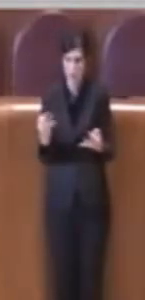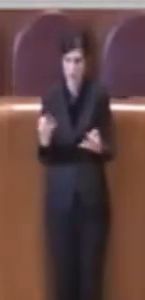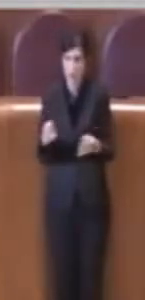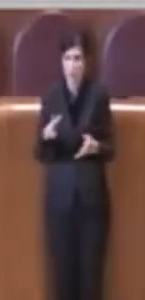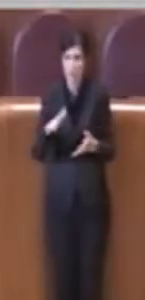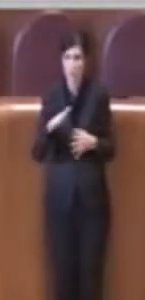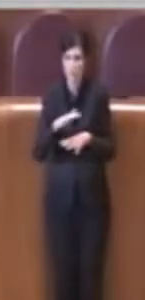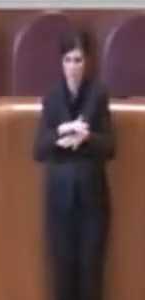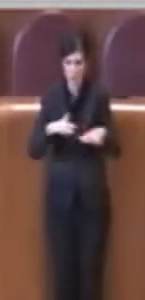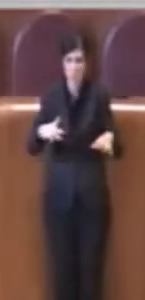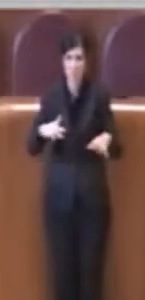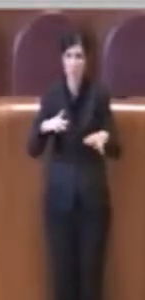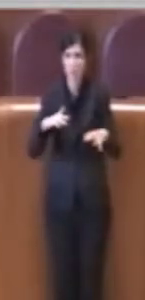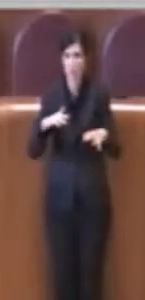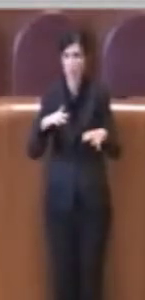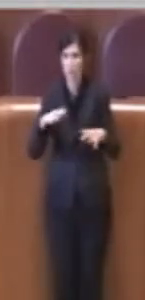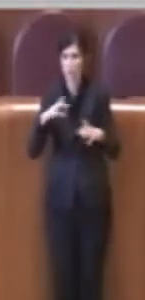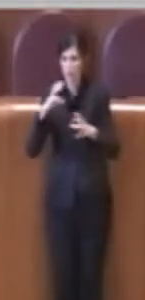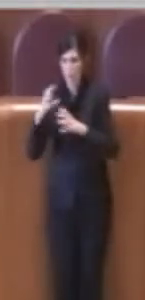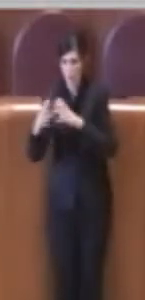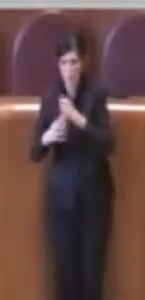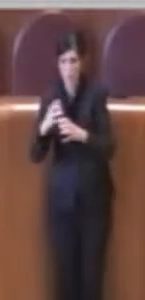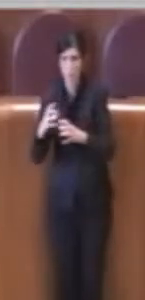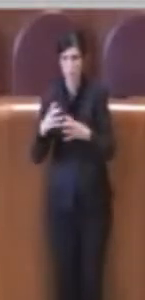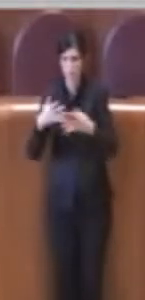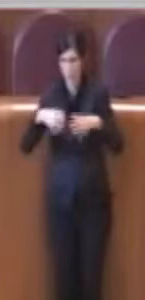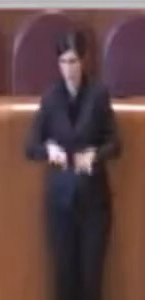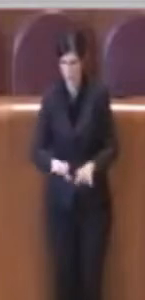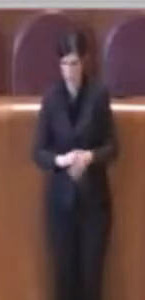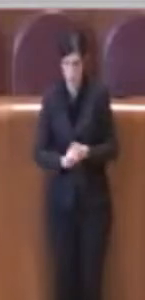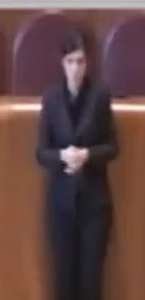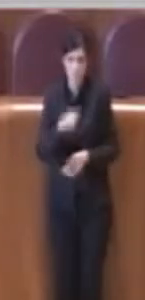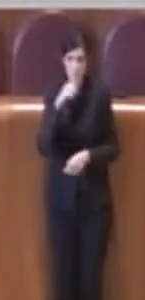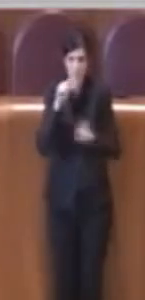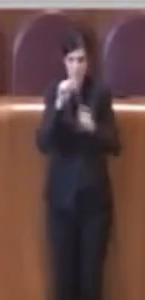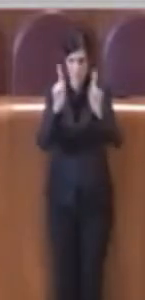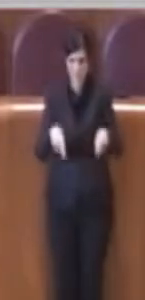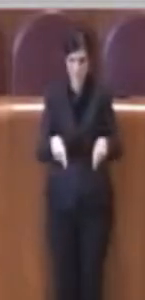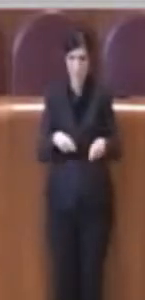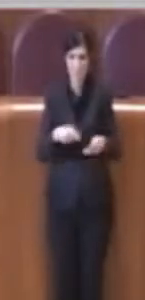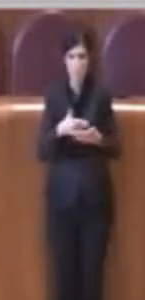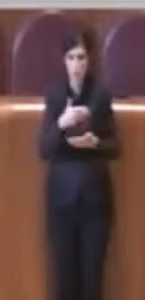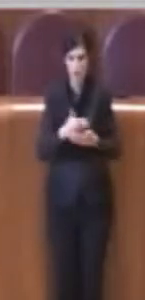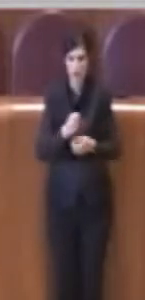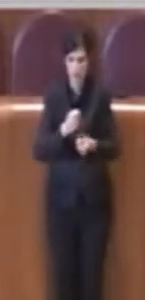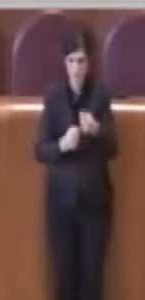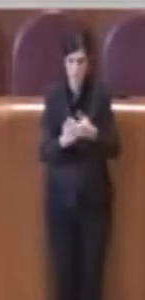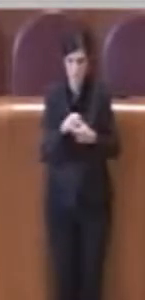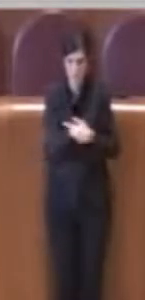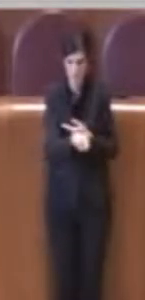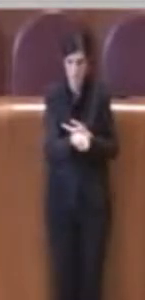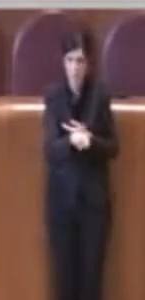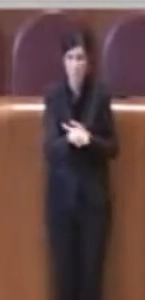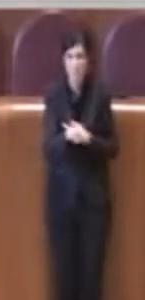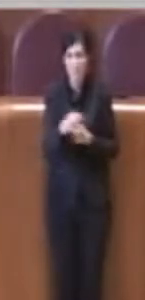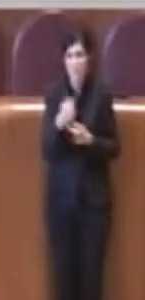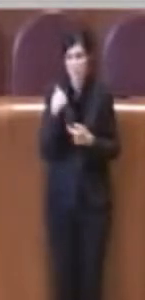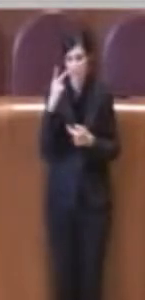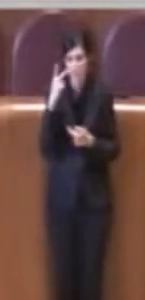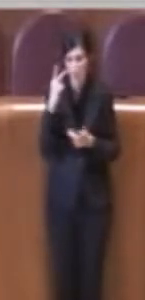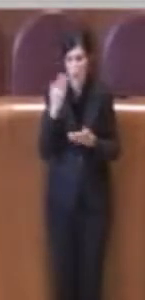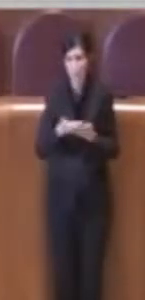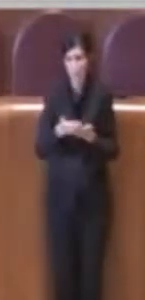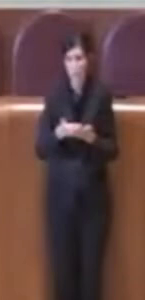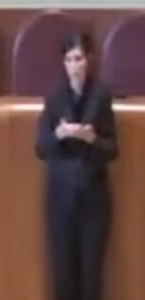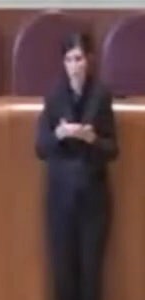Abbiamo pensato di concedere un metro quadrato alle edicole e alle librerie dopo gli emendamenti. Vedremo che per